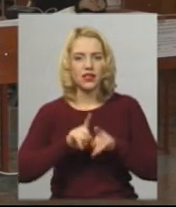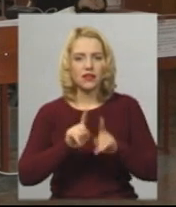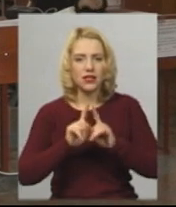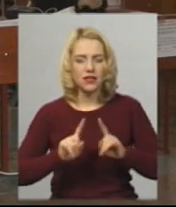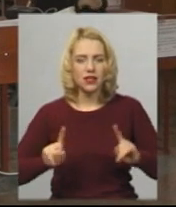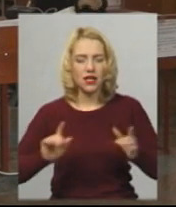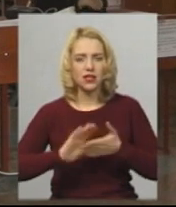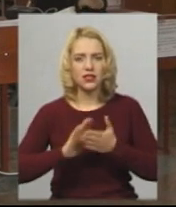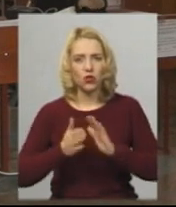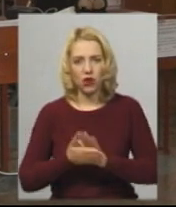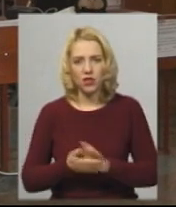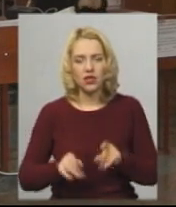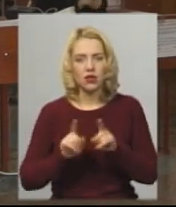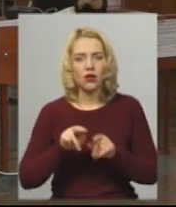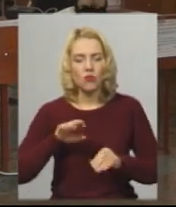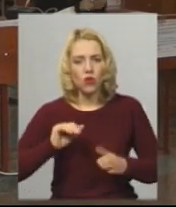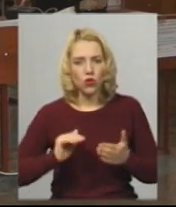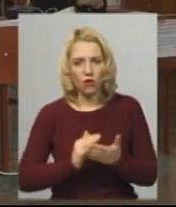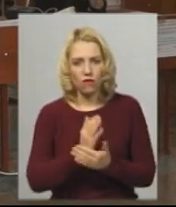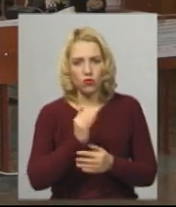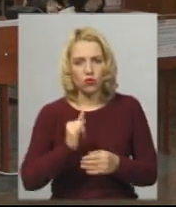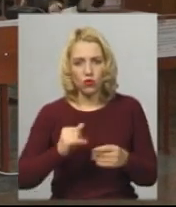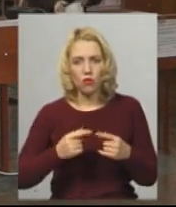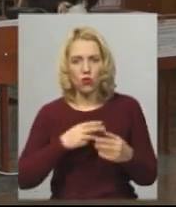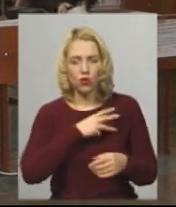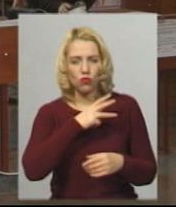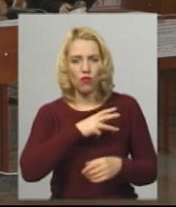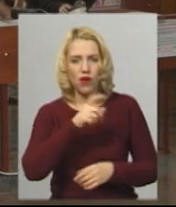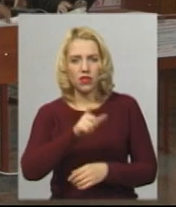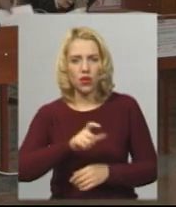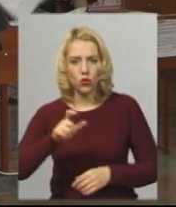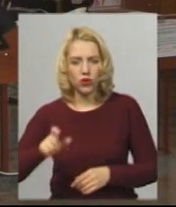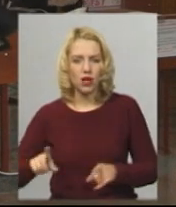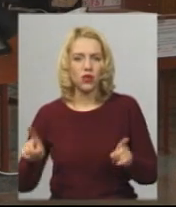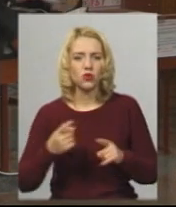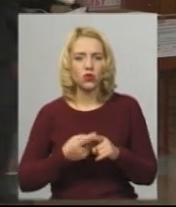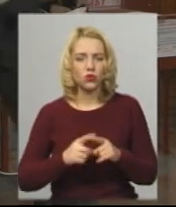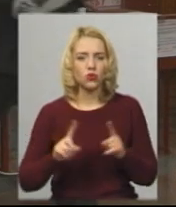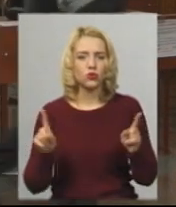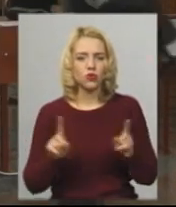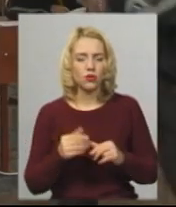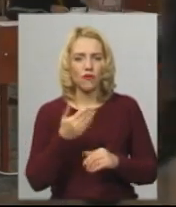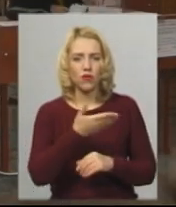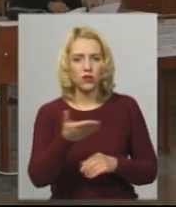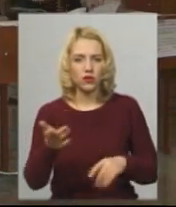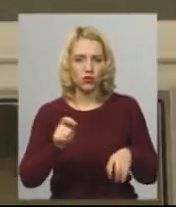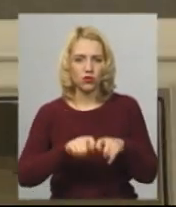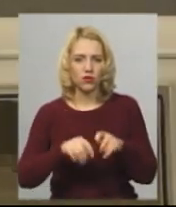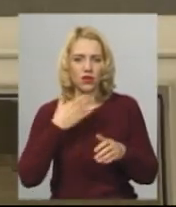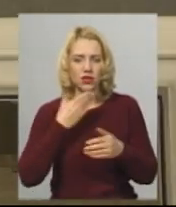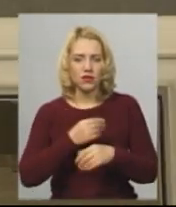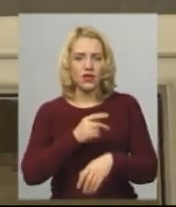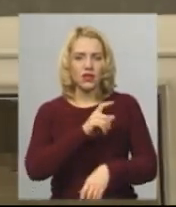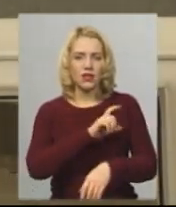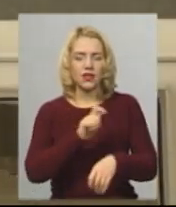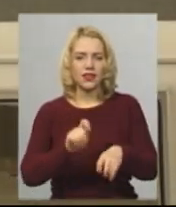нестандартній ситуації отак по-новому мотивувати людей до того, щоб вони контролювали свій тиск. А це